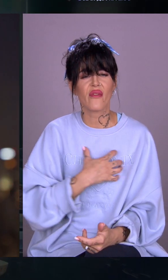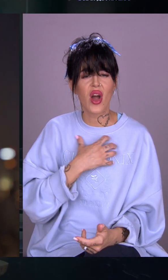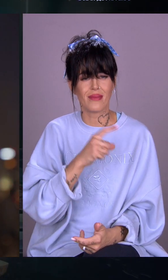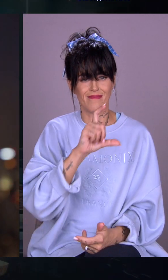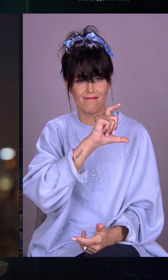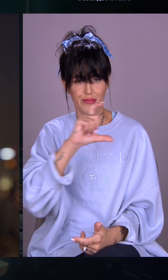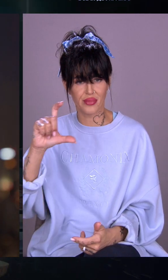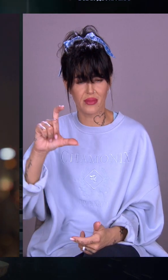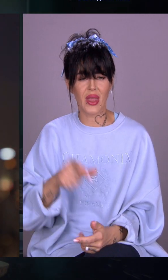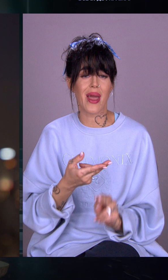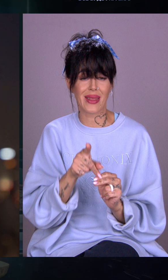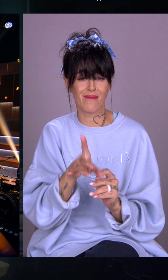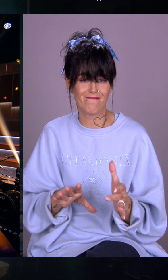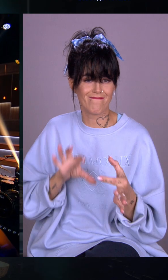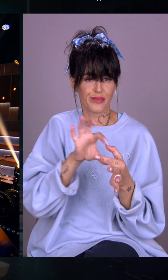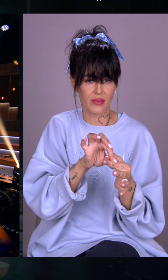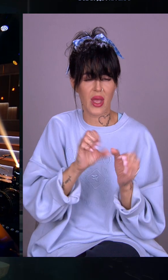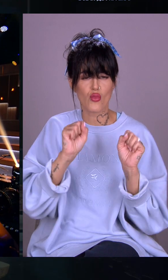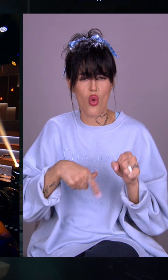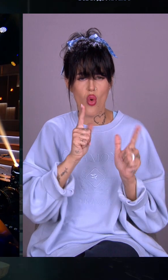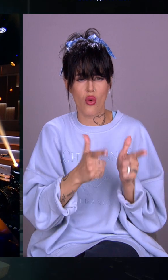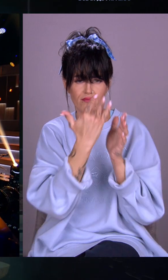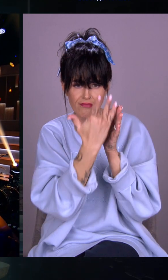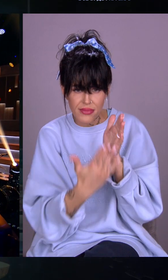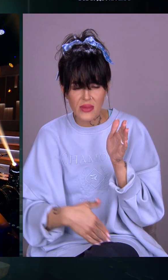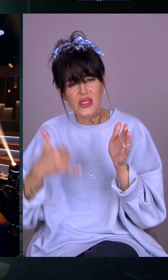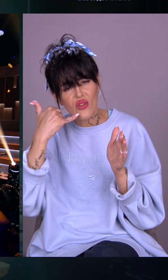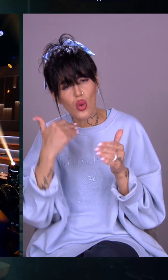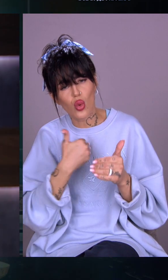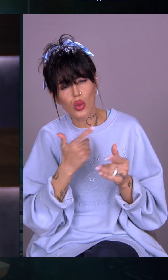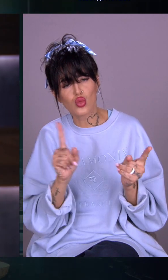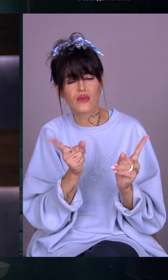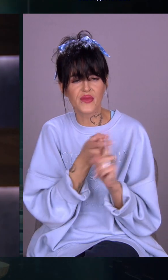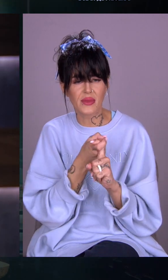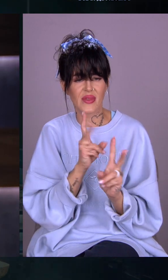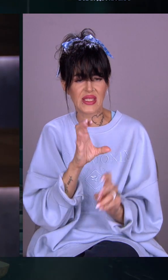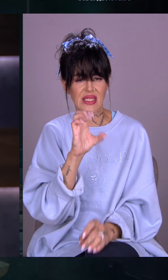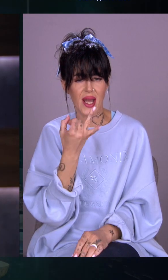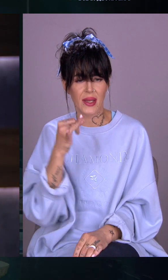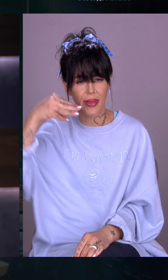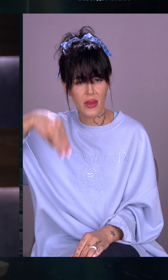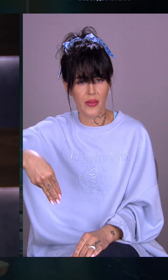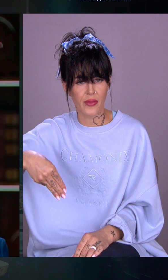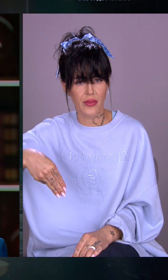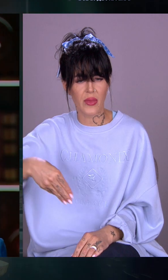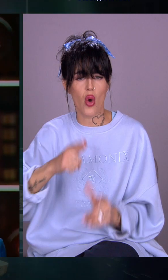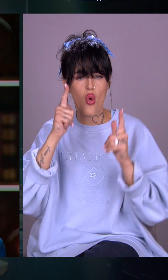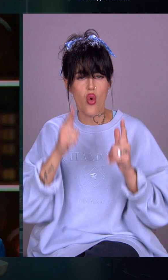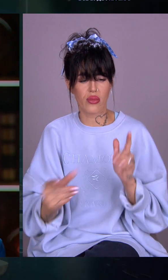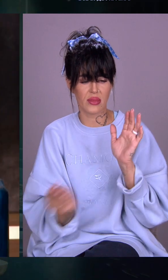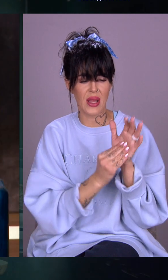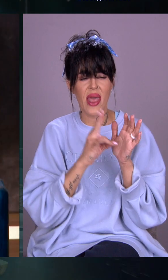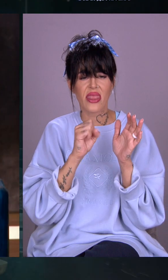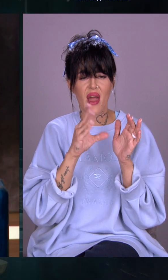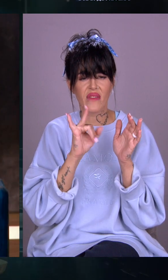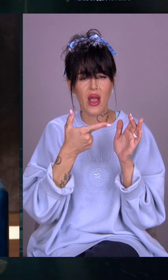Тут можна зв'язатись, тут можна підтримати. Це сайт. На ньому представлений навігатор. Навігатор. Да? Це, до речі, дуже